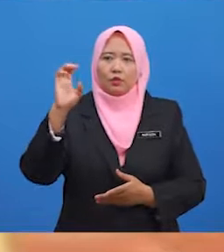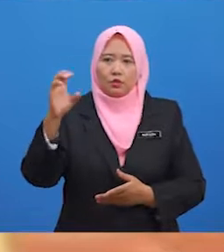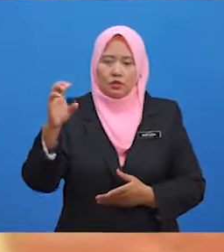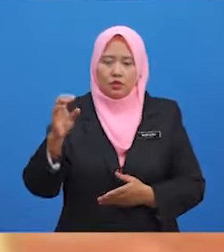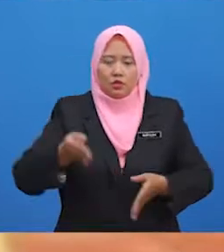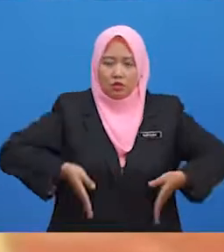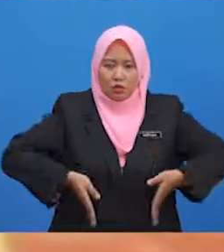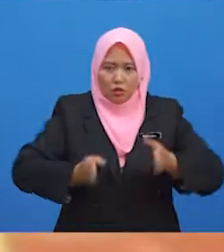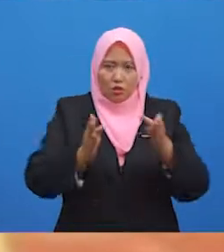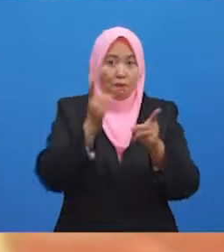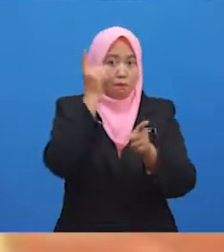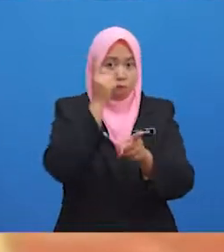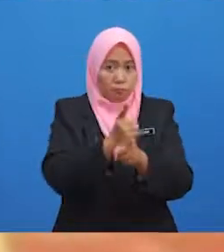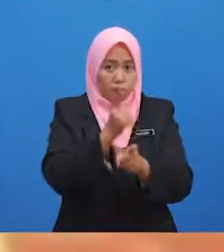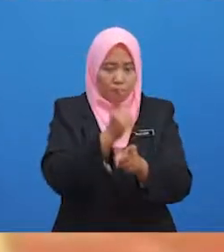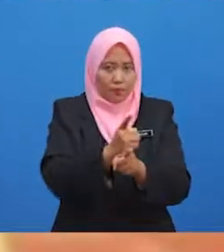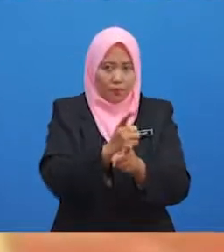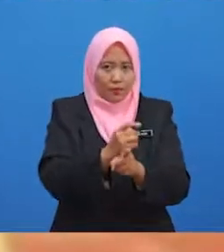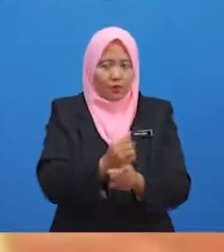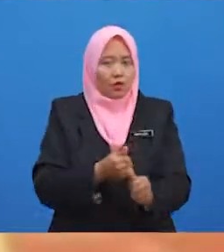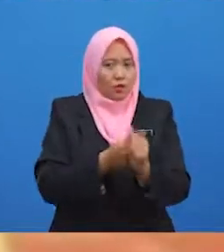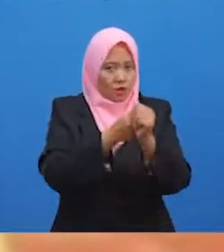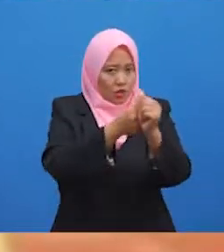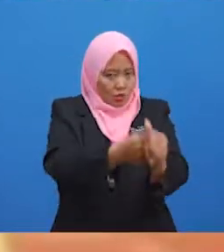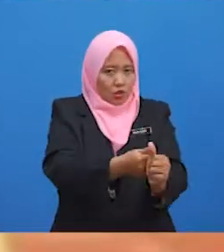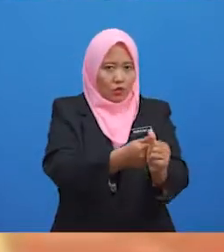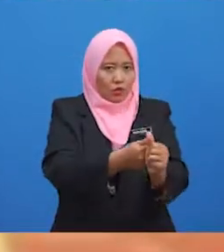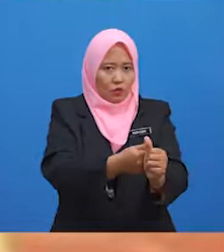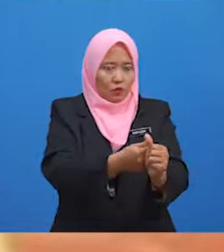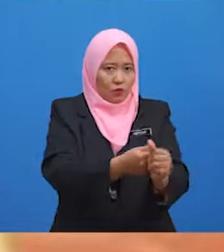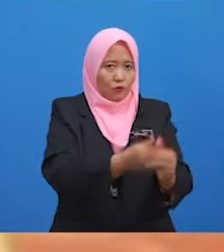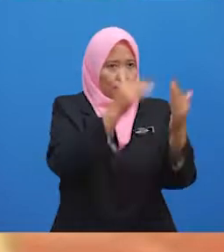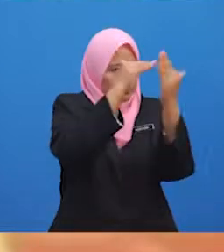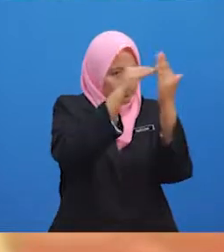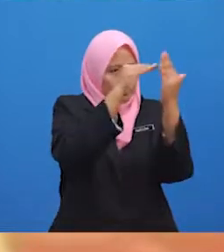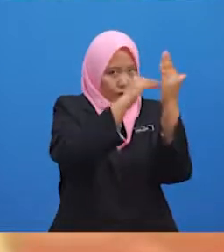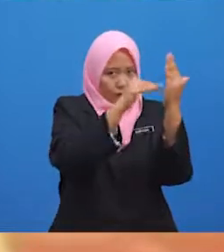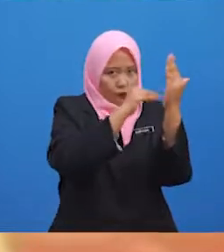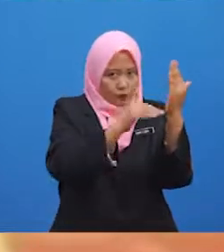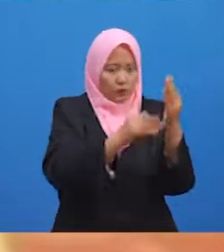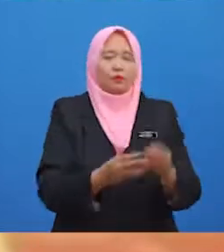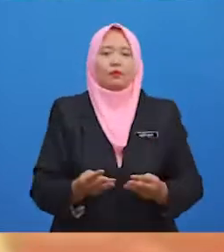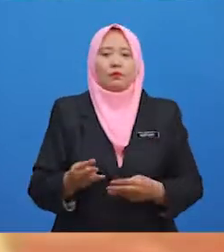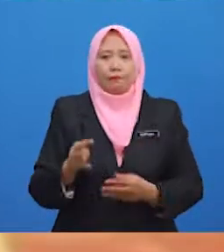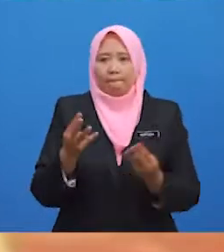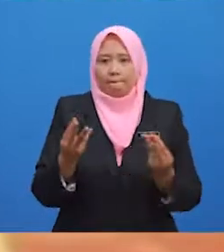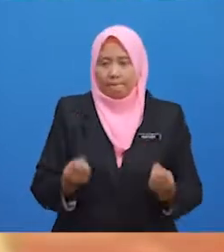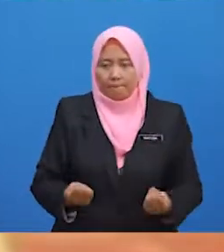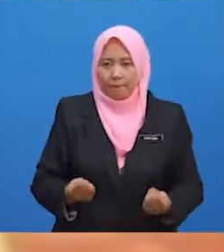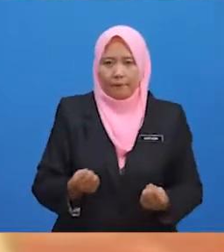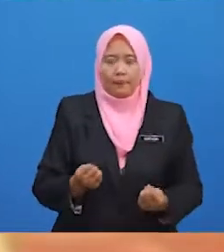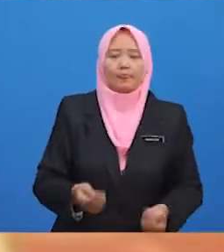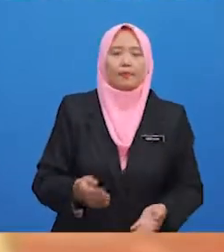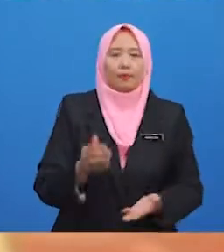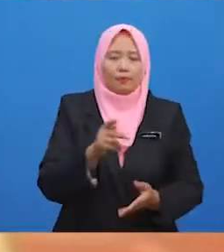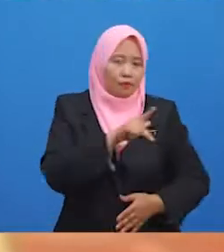dengan betul dan mengikut turutan. Pastikan anda meminta bantuan pegawai atau pembantu perubatan